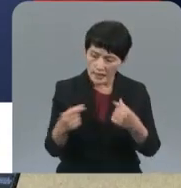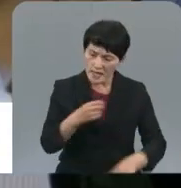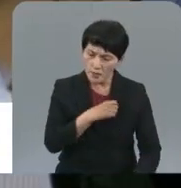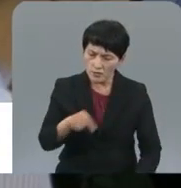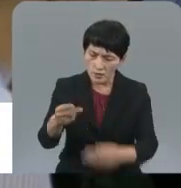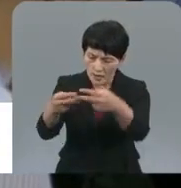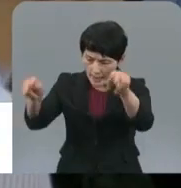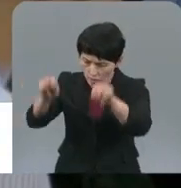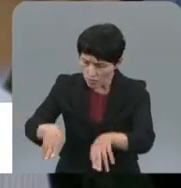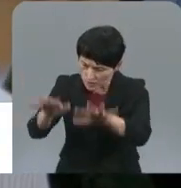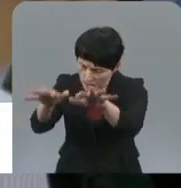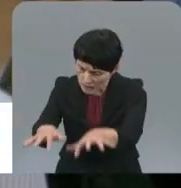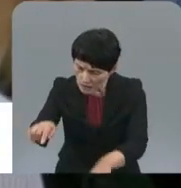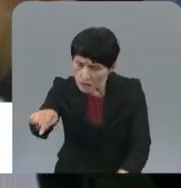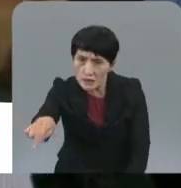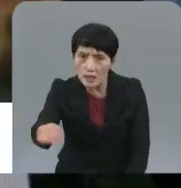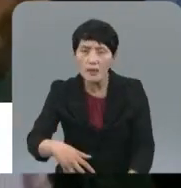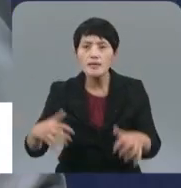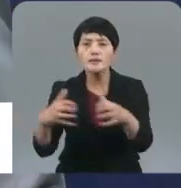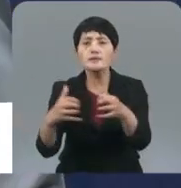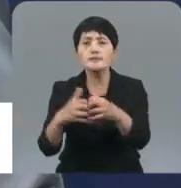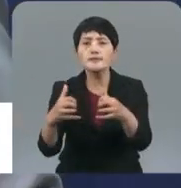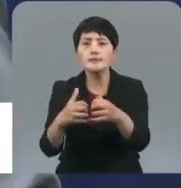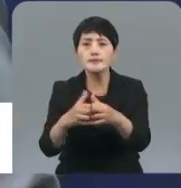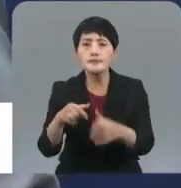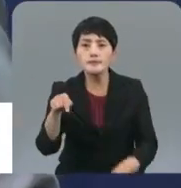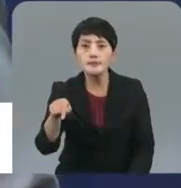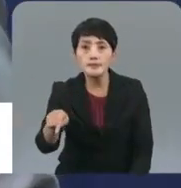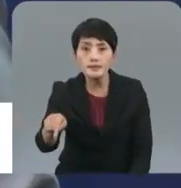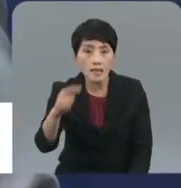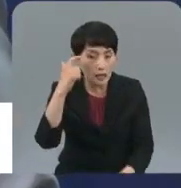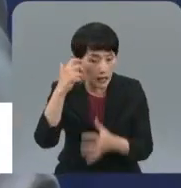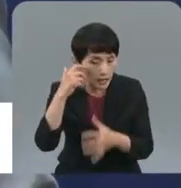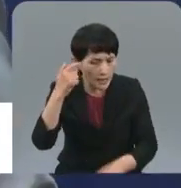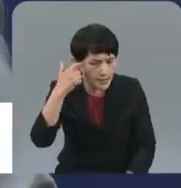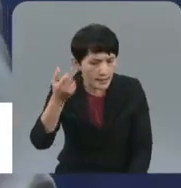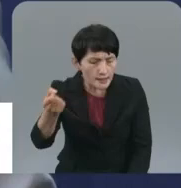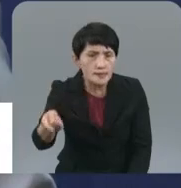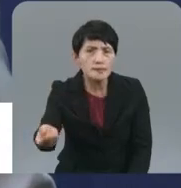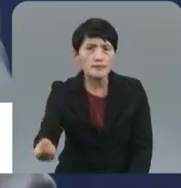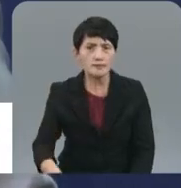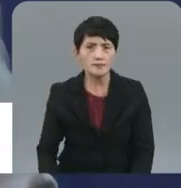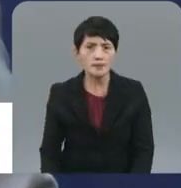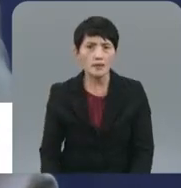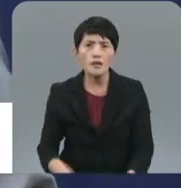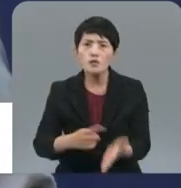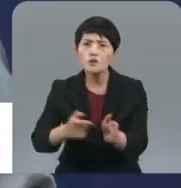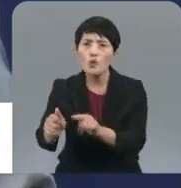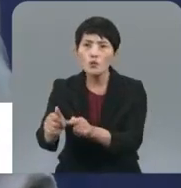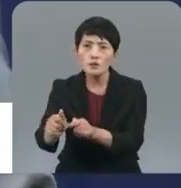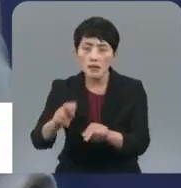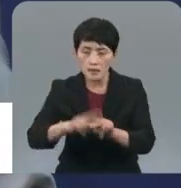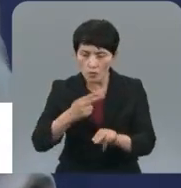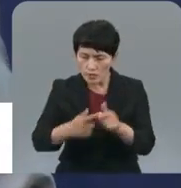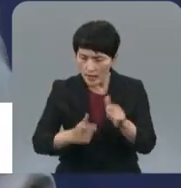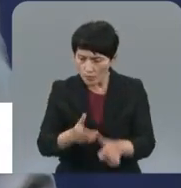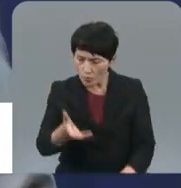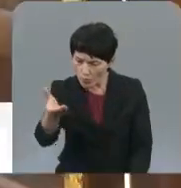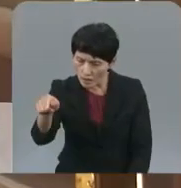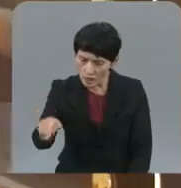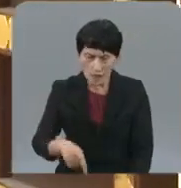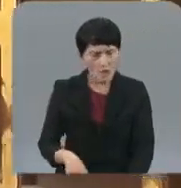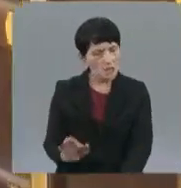orientées vers l'avenir même réaction à Pékin en qualifiant le temple en question comme symbole de militarisme de l'empire du Soleil